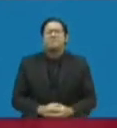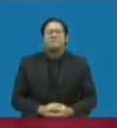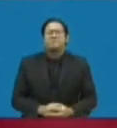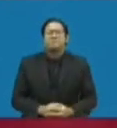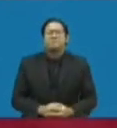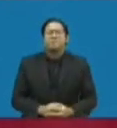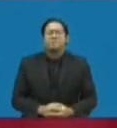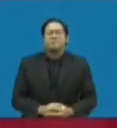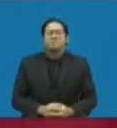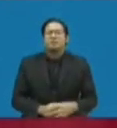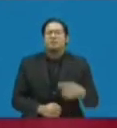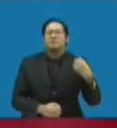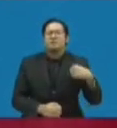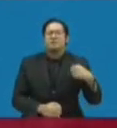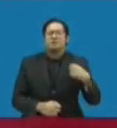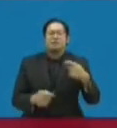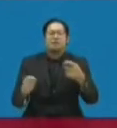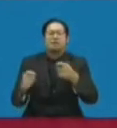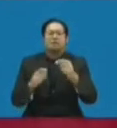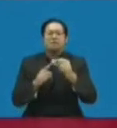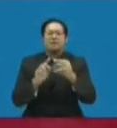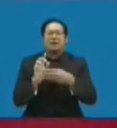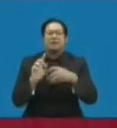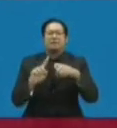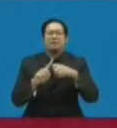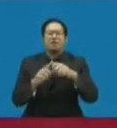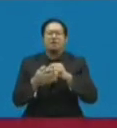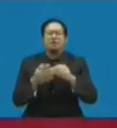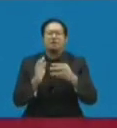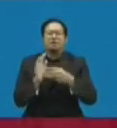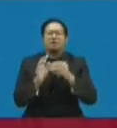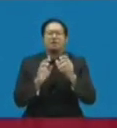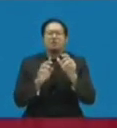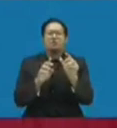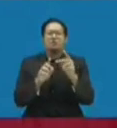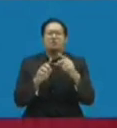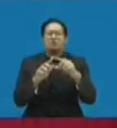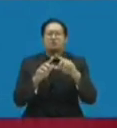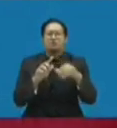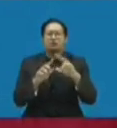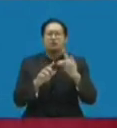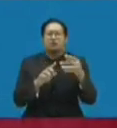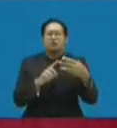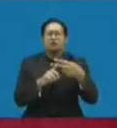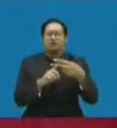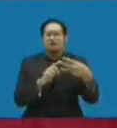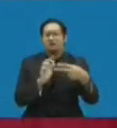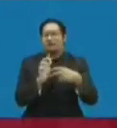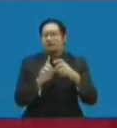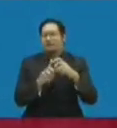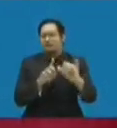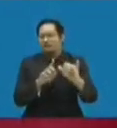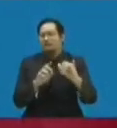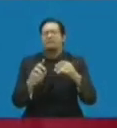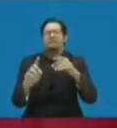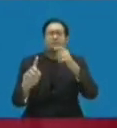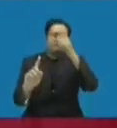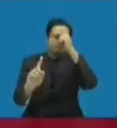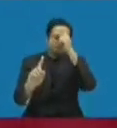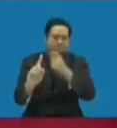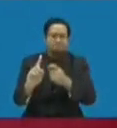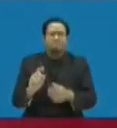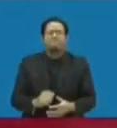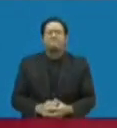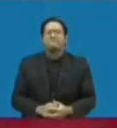Hai Bapak Menko PMK profesor Dr muhadjir Effendy map map map